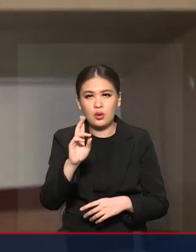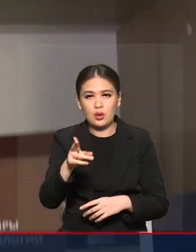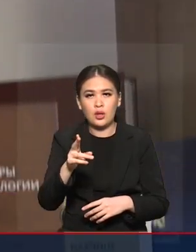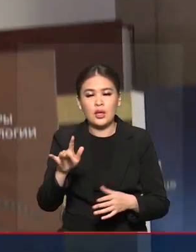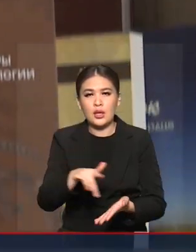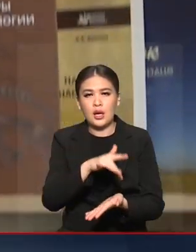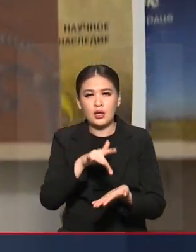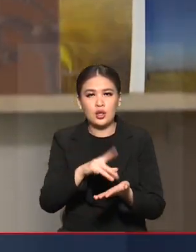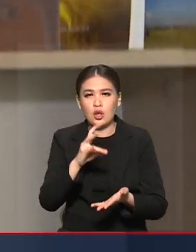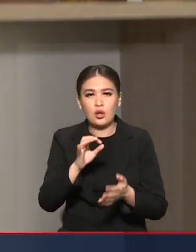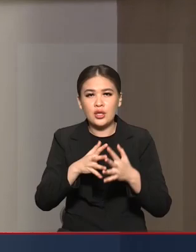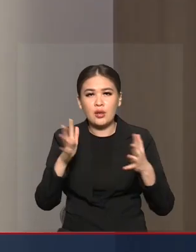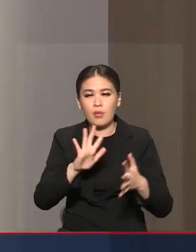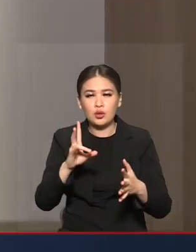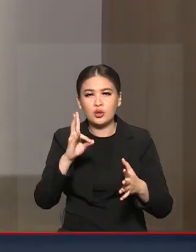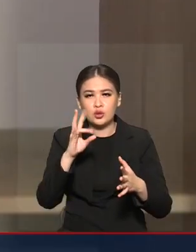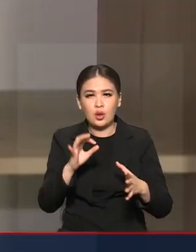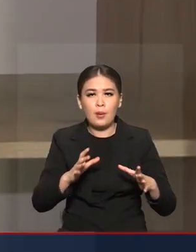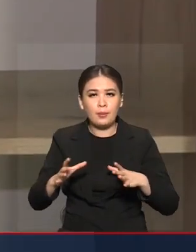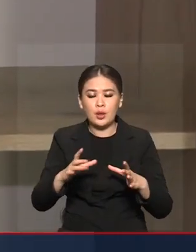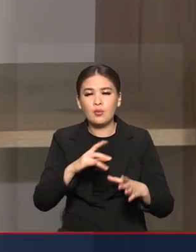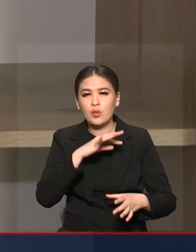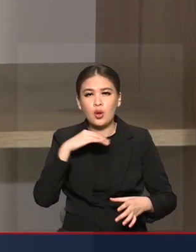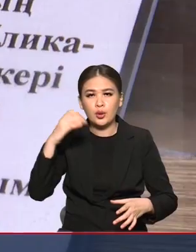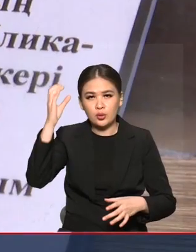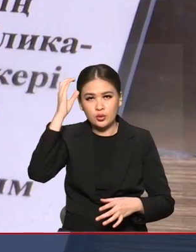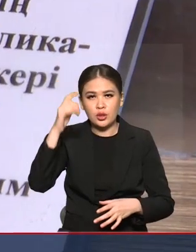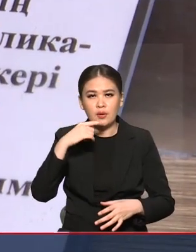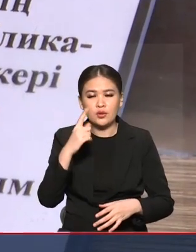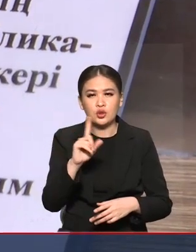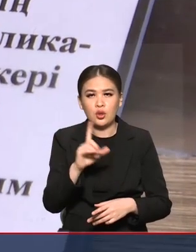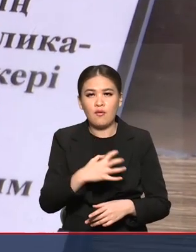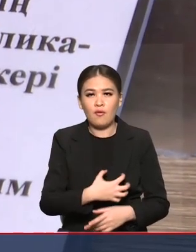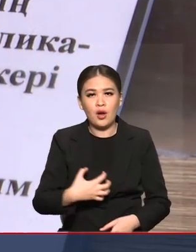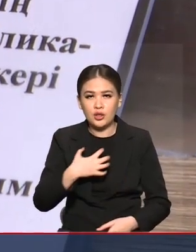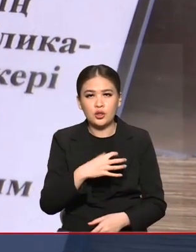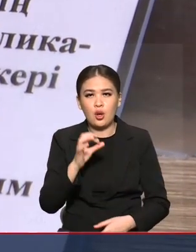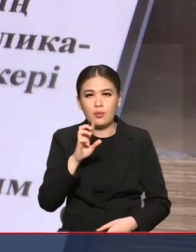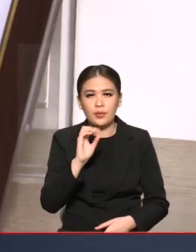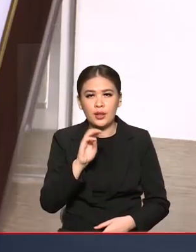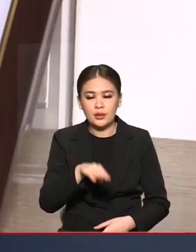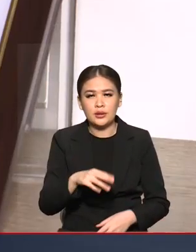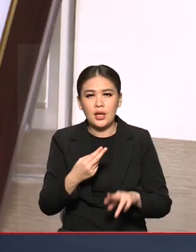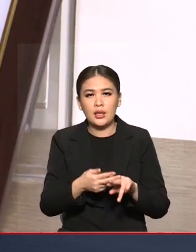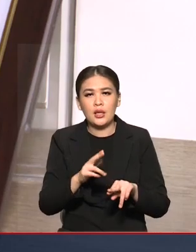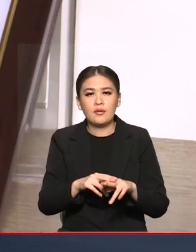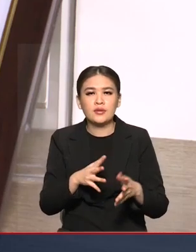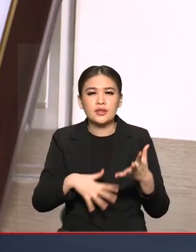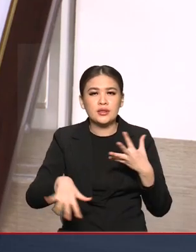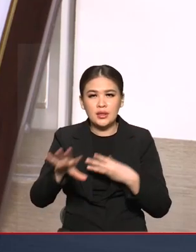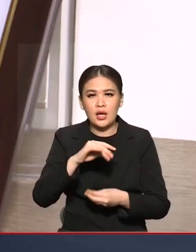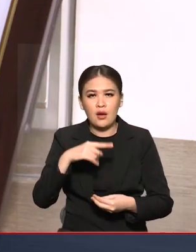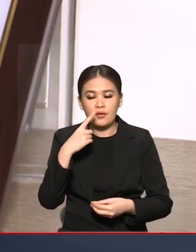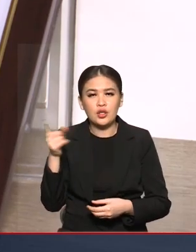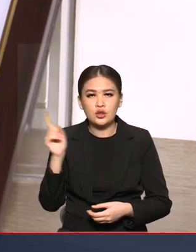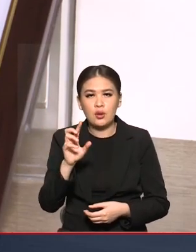является самой крупной его находкой но по словам многих учёных гораздо более важна значимость объекта все артефакты говорят